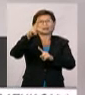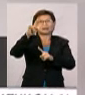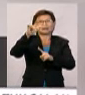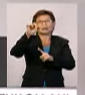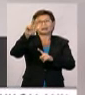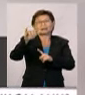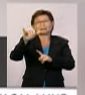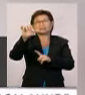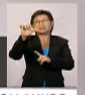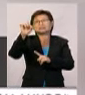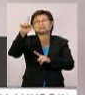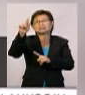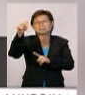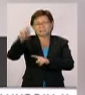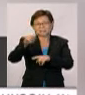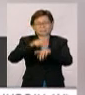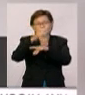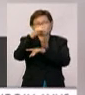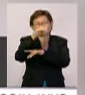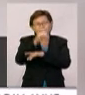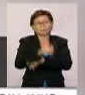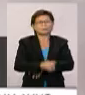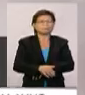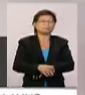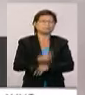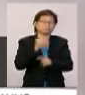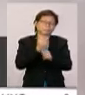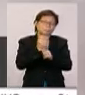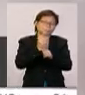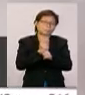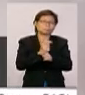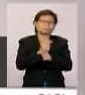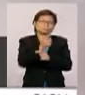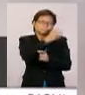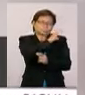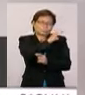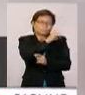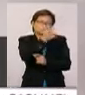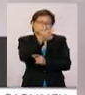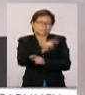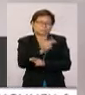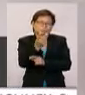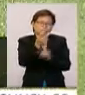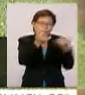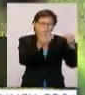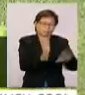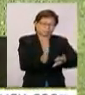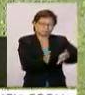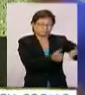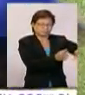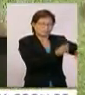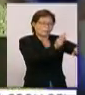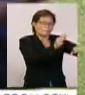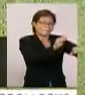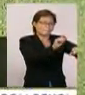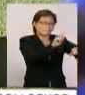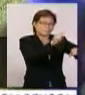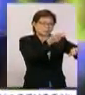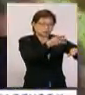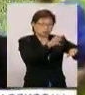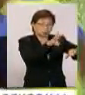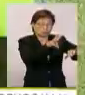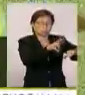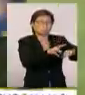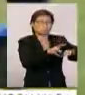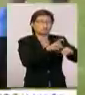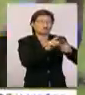Melaka 16 Oktober lalu dikekalkan Tan Cheng Ho. Bagaimanapun, dua pemain terpaksa diketepikan iaitu Matthew Davis yang mengalami kecederaan